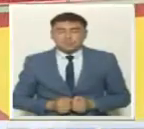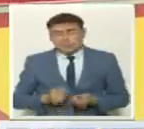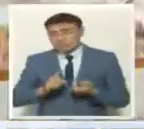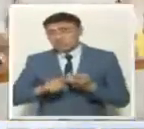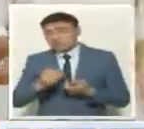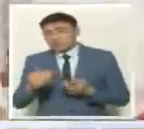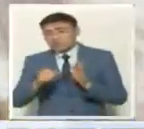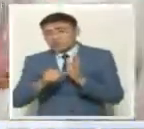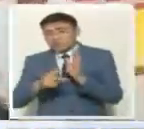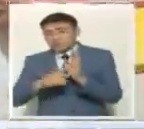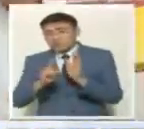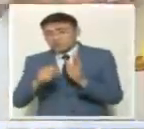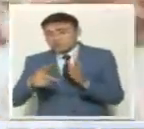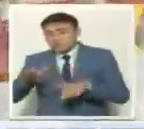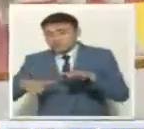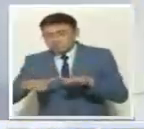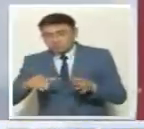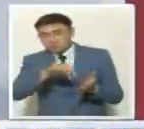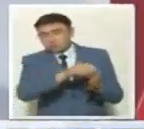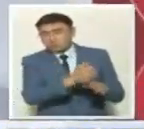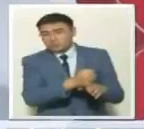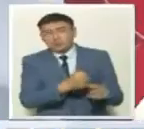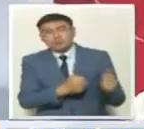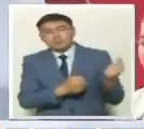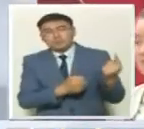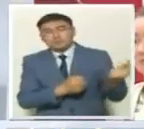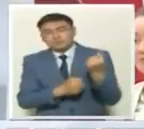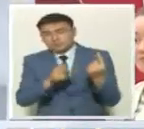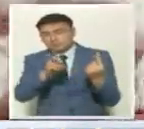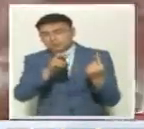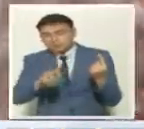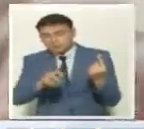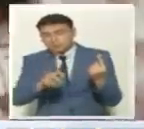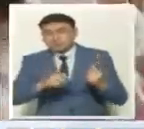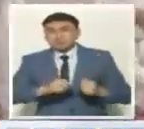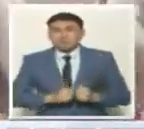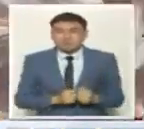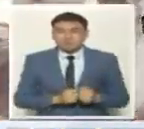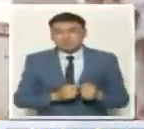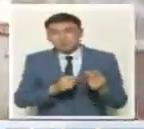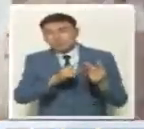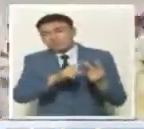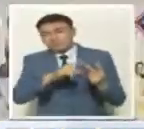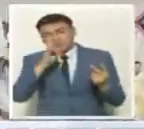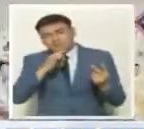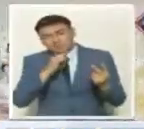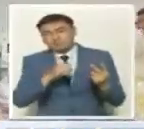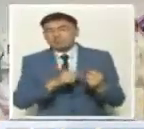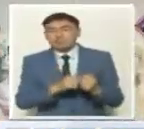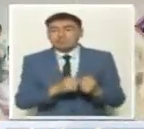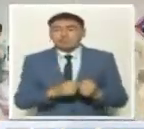категории 68 килограммов. Первым соперником был кыргызстанец, а в двух других поединках он боролся за призовые места